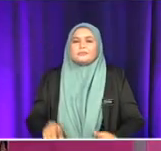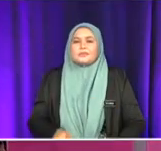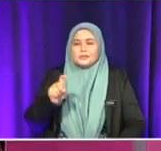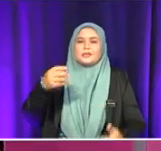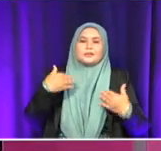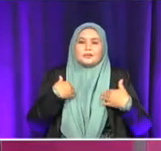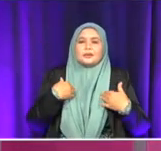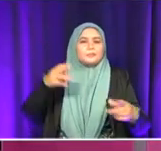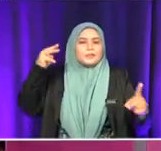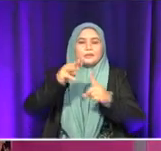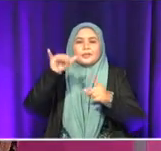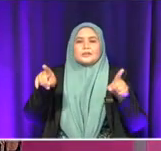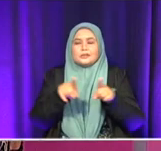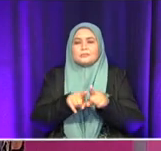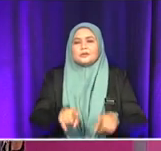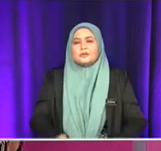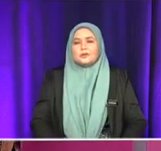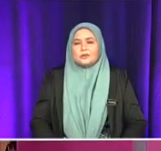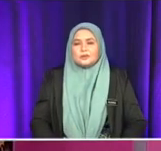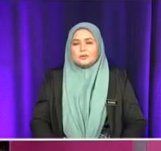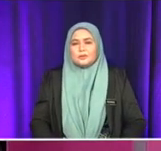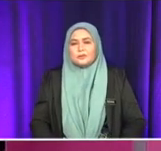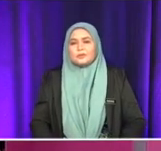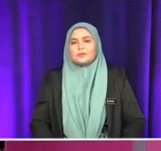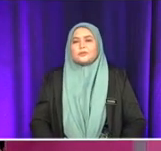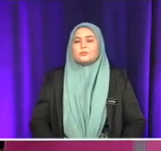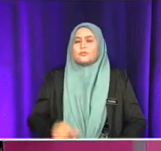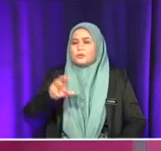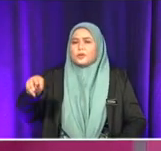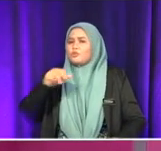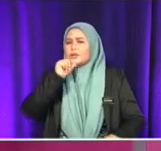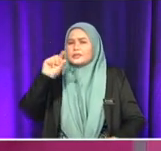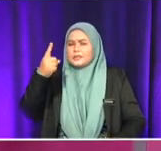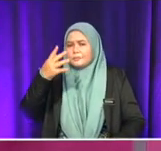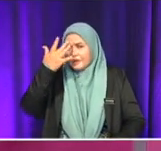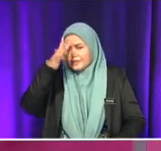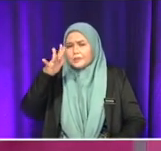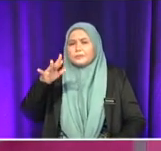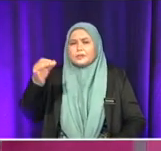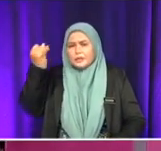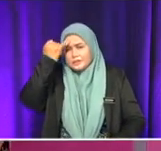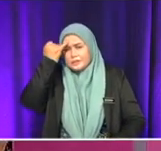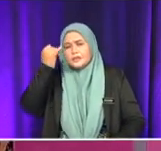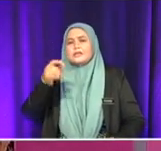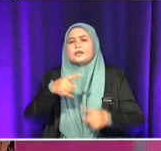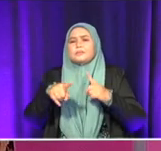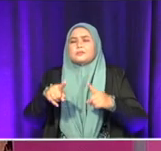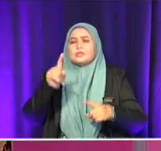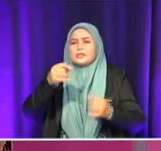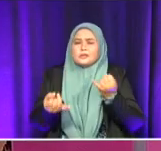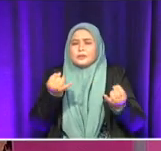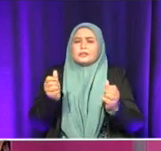dihasilkan itu bukannya semata-mata di Panda dari segi intelek tetapi mestilah seimbang dari segi